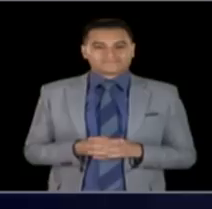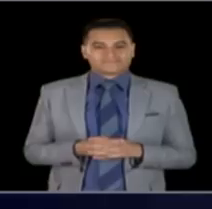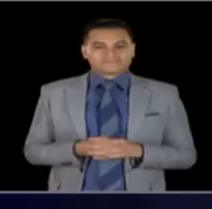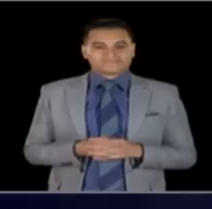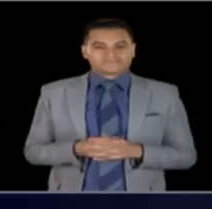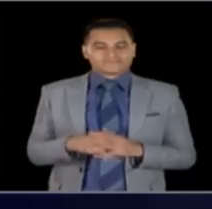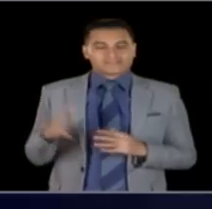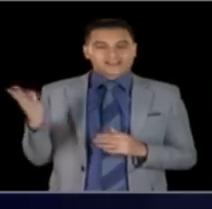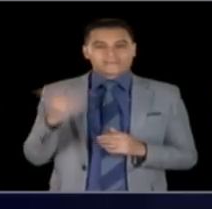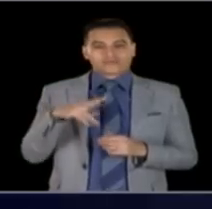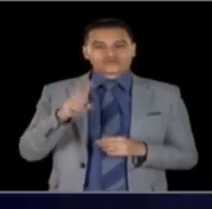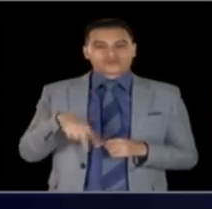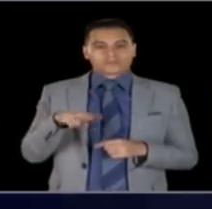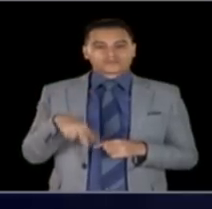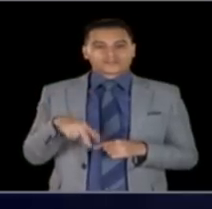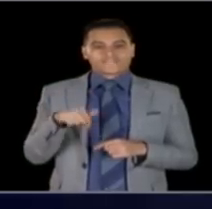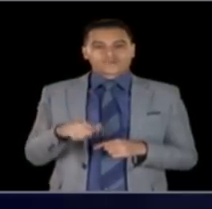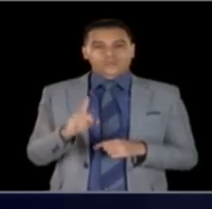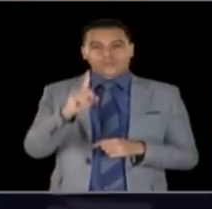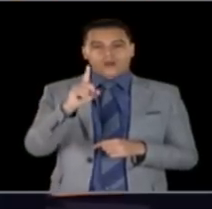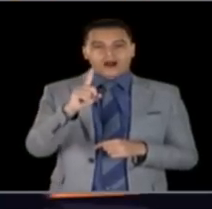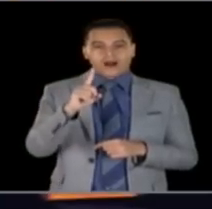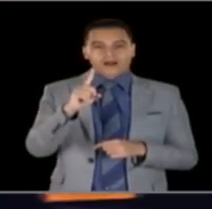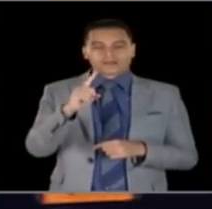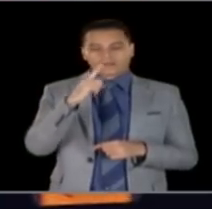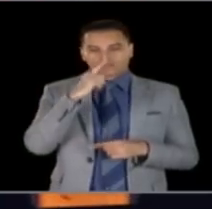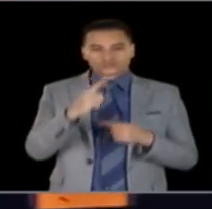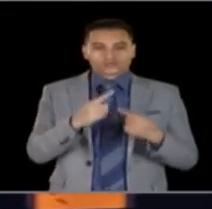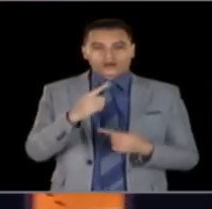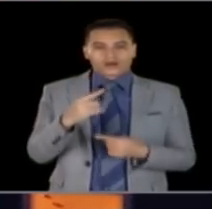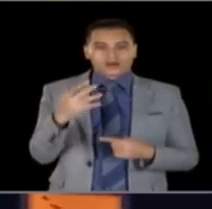في 18 نظير، واحد بس هو اللي مستقر